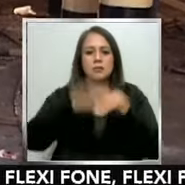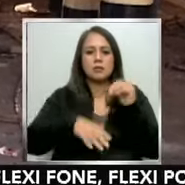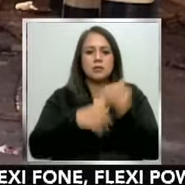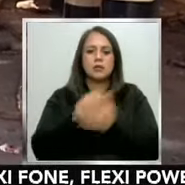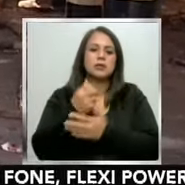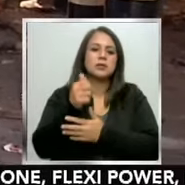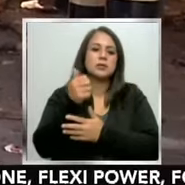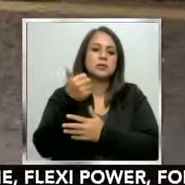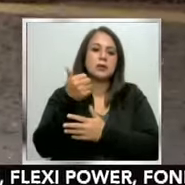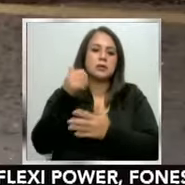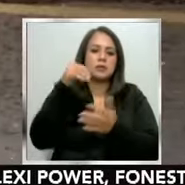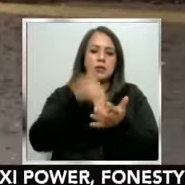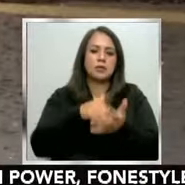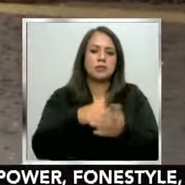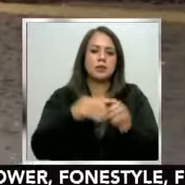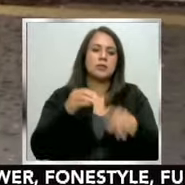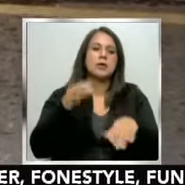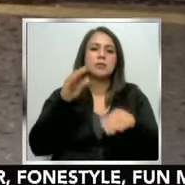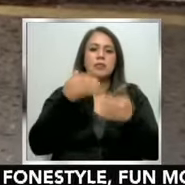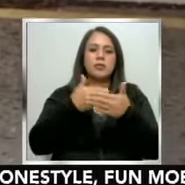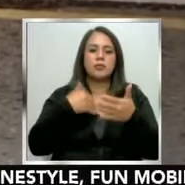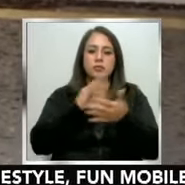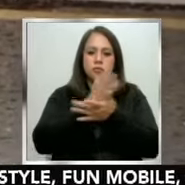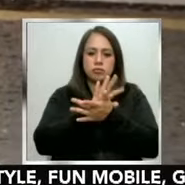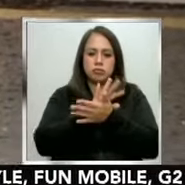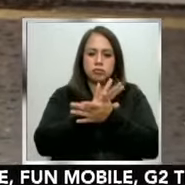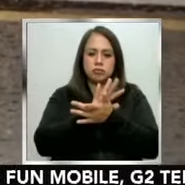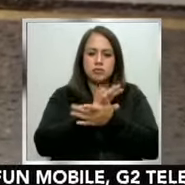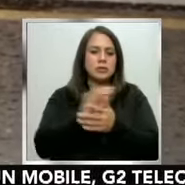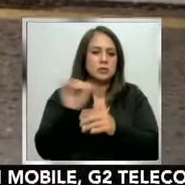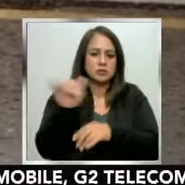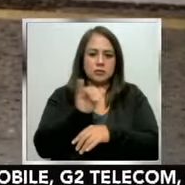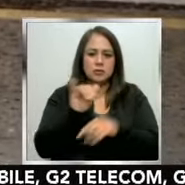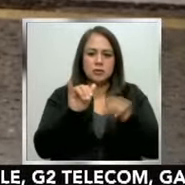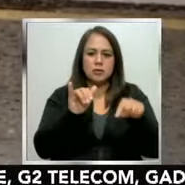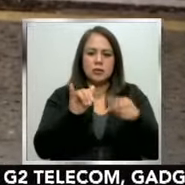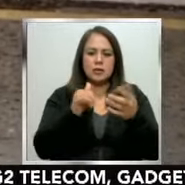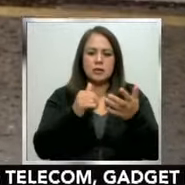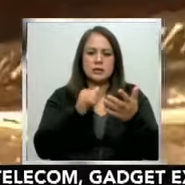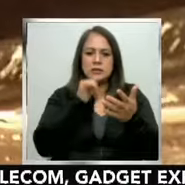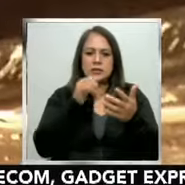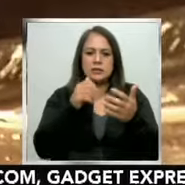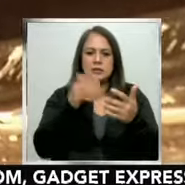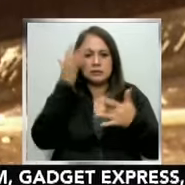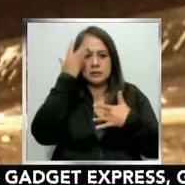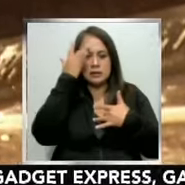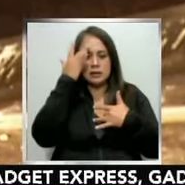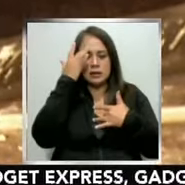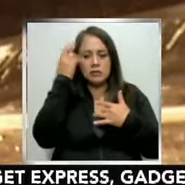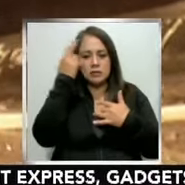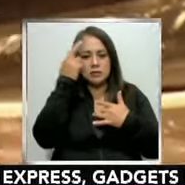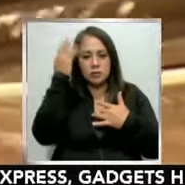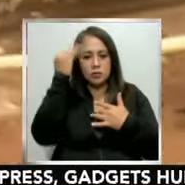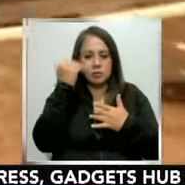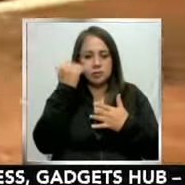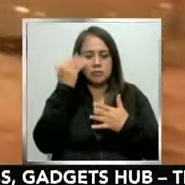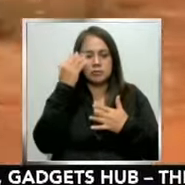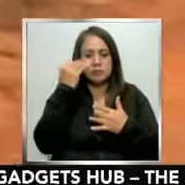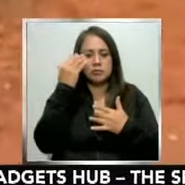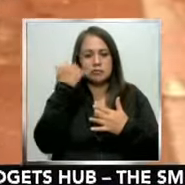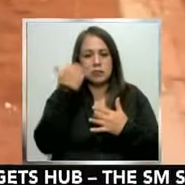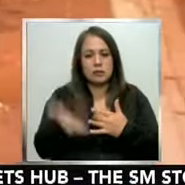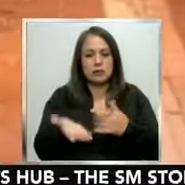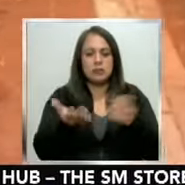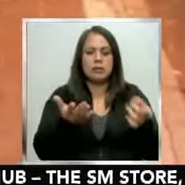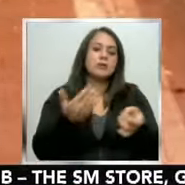bago magka-pandemya. Ito rin ang pinakamataas na hindi sakit ang dahilan ng pagkamatay. Ayon kay Bautista, ilan sa mga dahilan